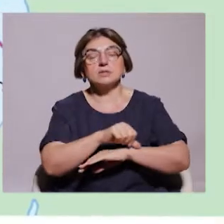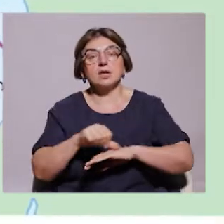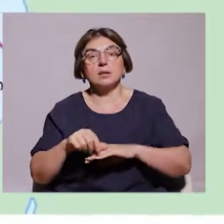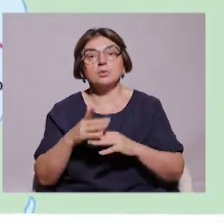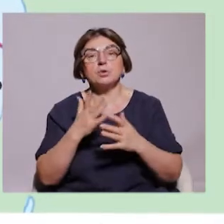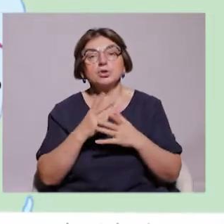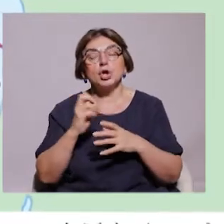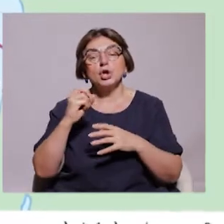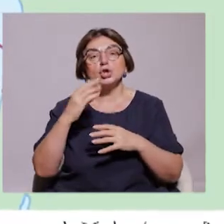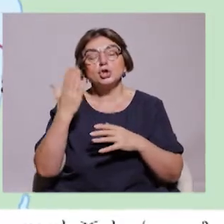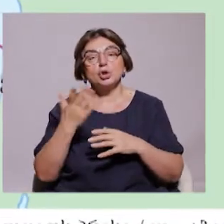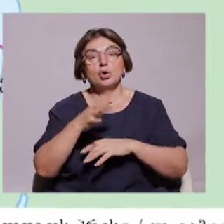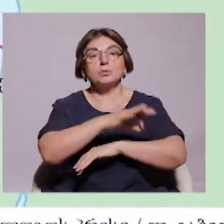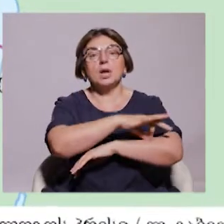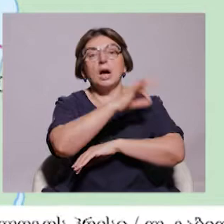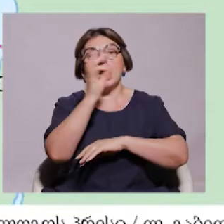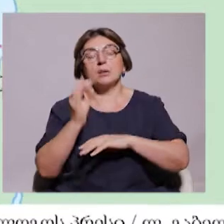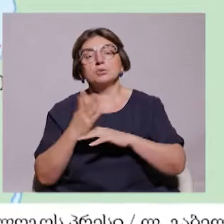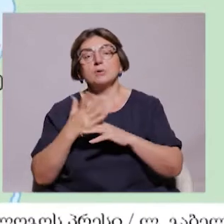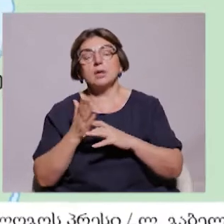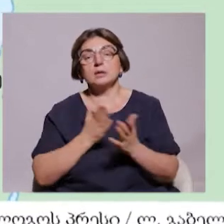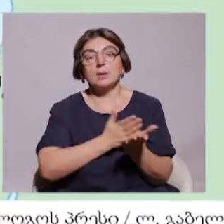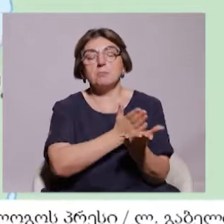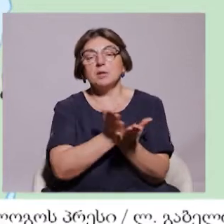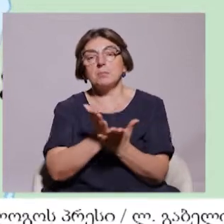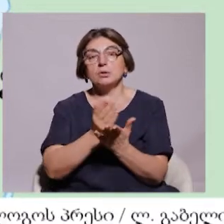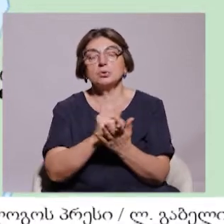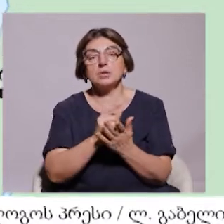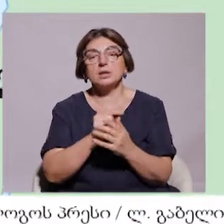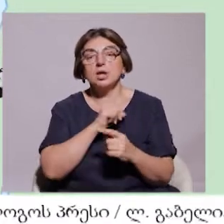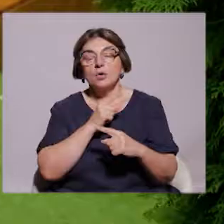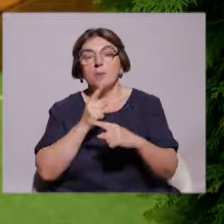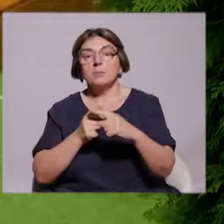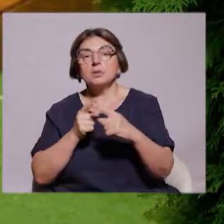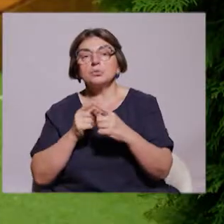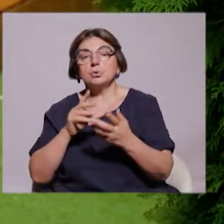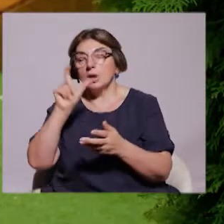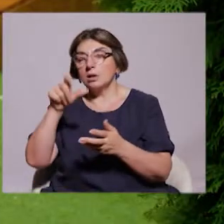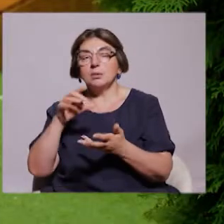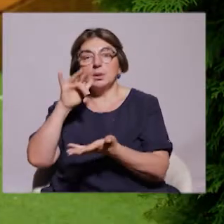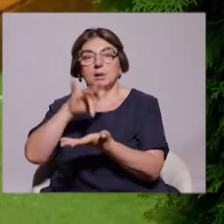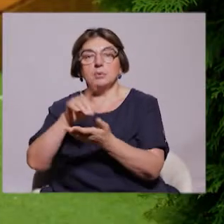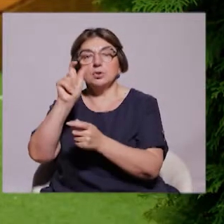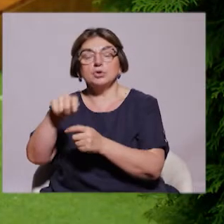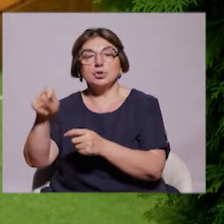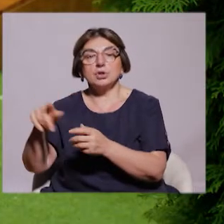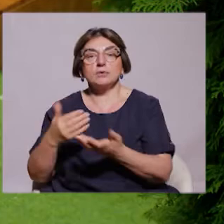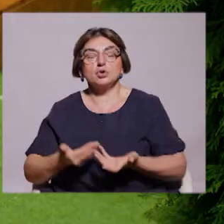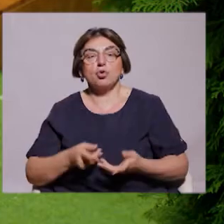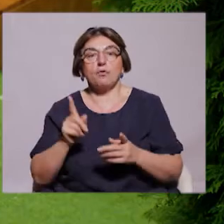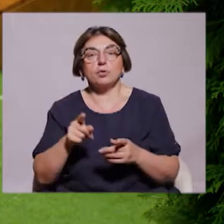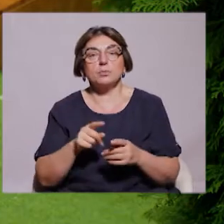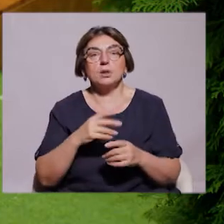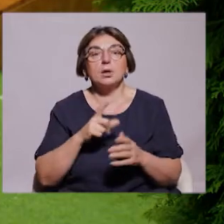აღმოსავლეთით არის მიმართულება ნაჩვენები, სადაც ბერძნული კოლონიები დაარსდა. ყველაზე მნიშვნელოვანი კითხვა ბავშვებო არის შემდეგი, რომ რა ურთიერთობა